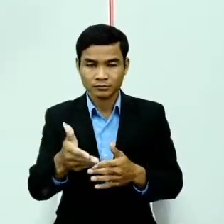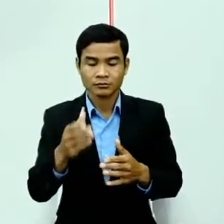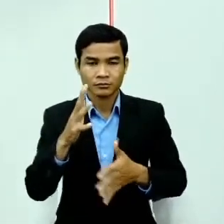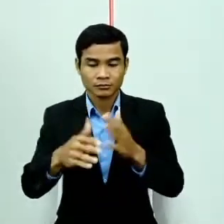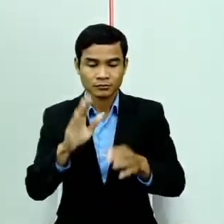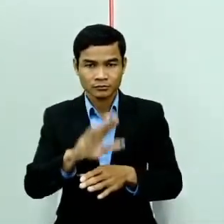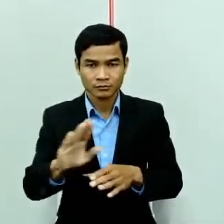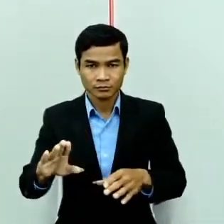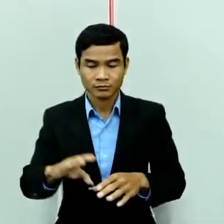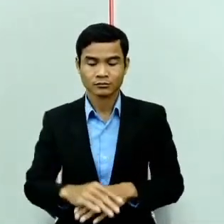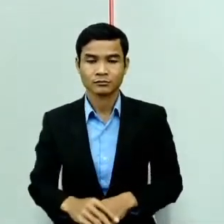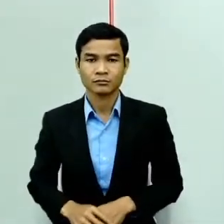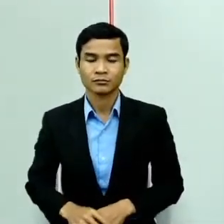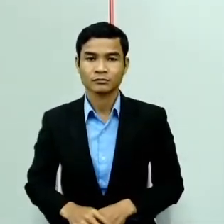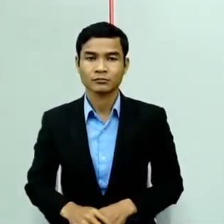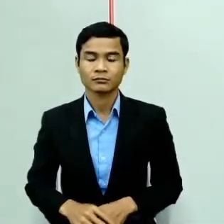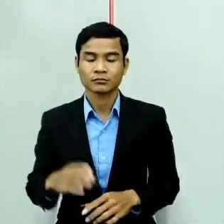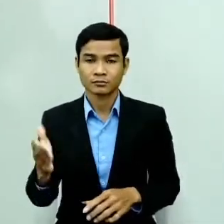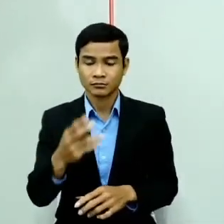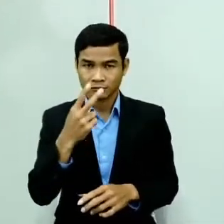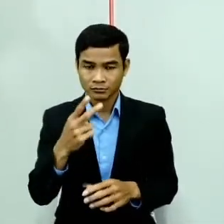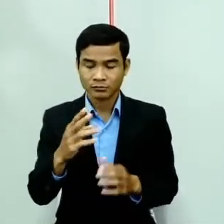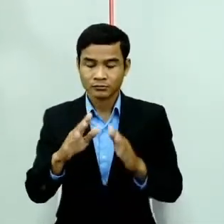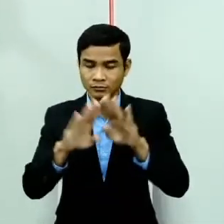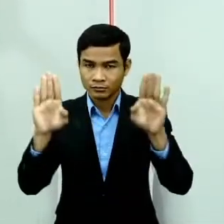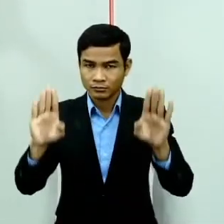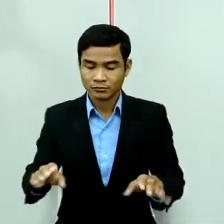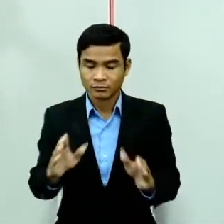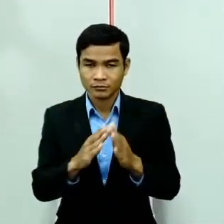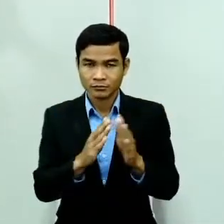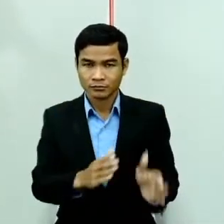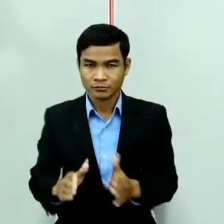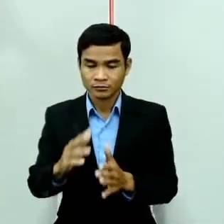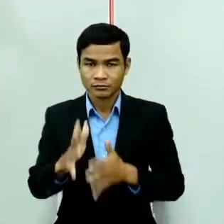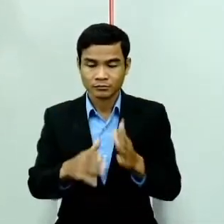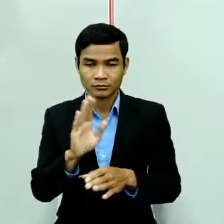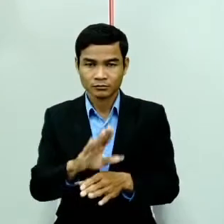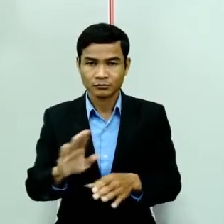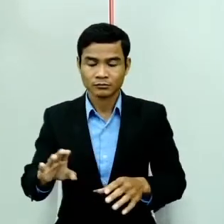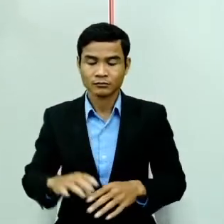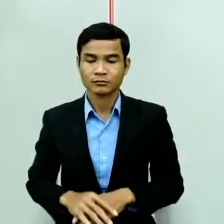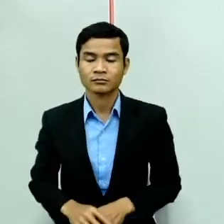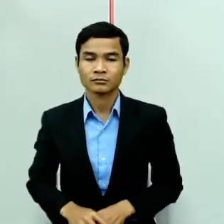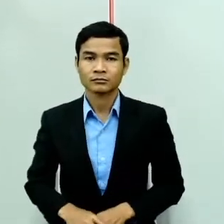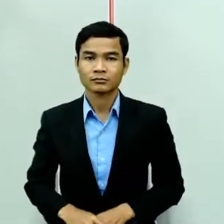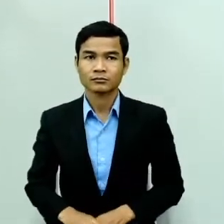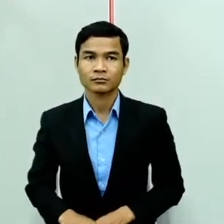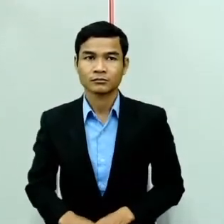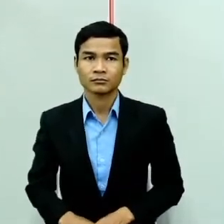nhẹ ăn đại khuôn ấy cha con mơ một đặc hiến tìm khuôn ăn